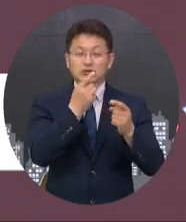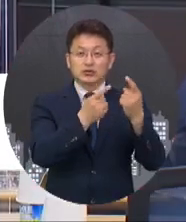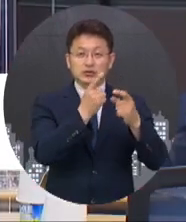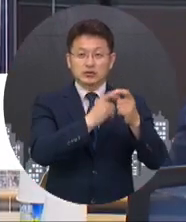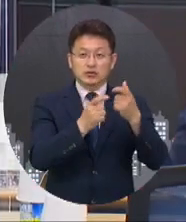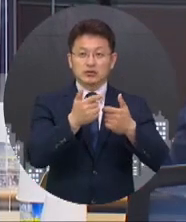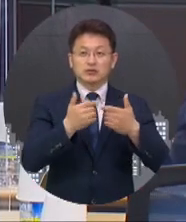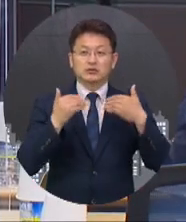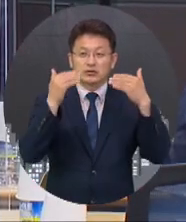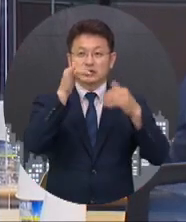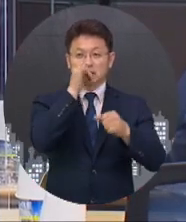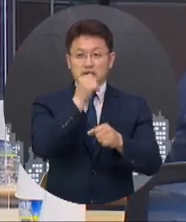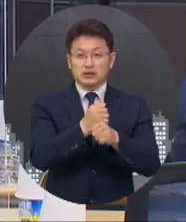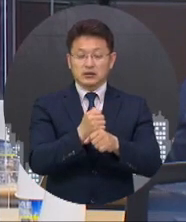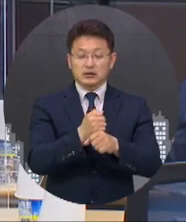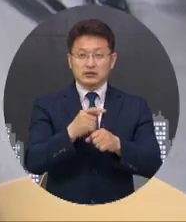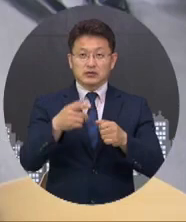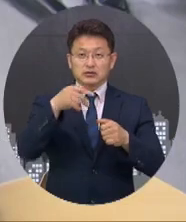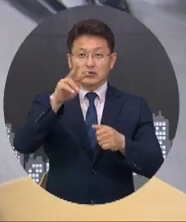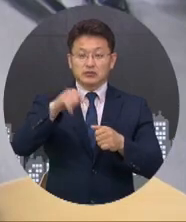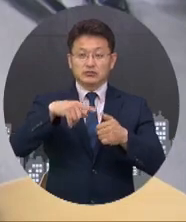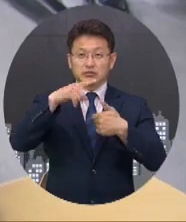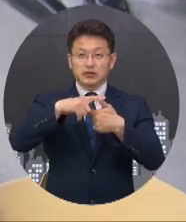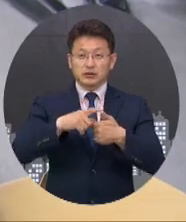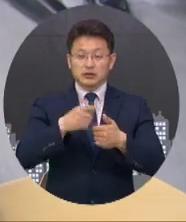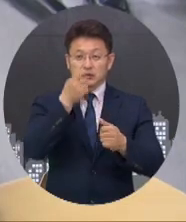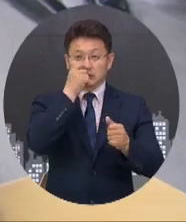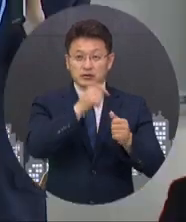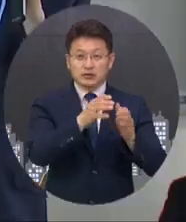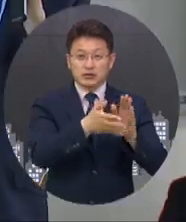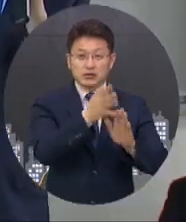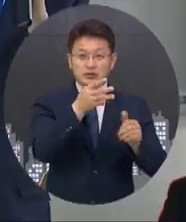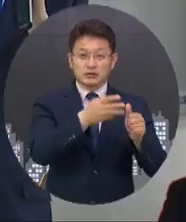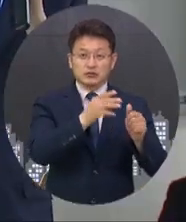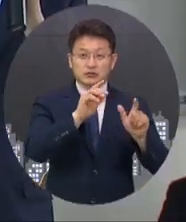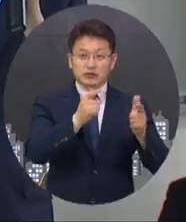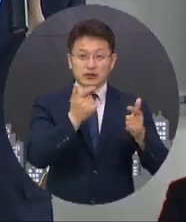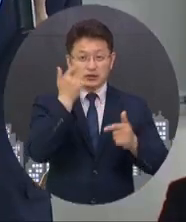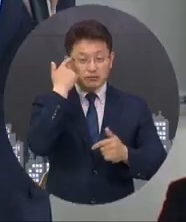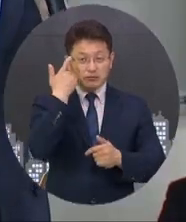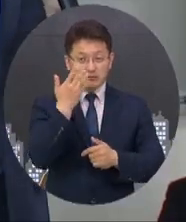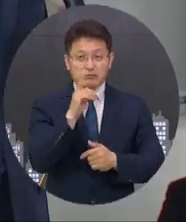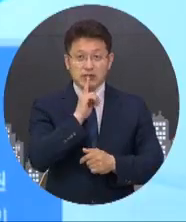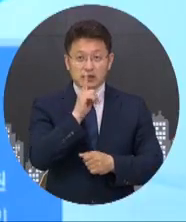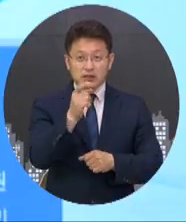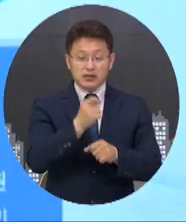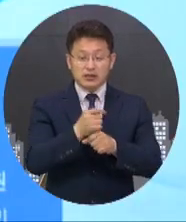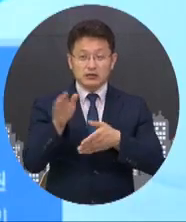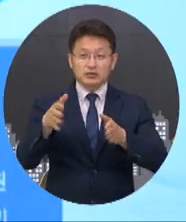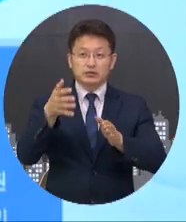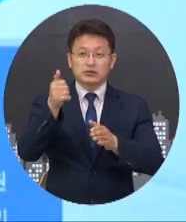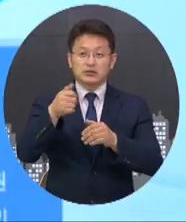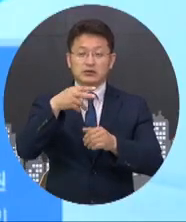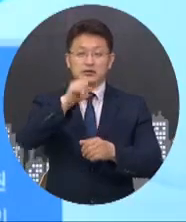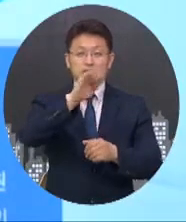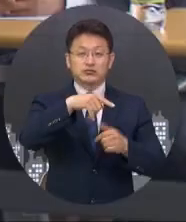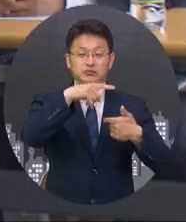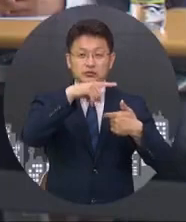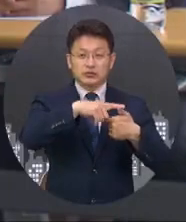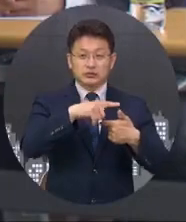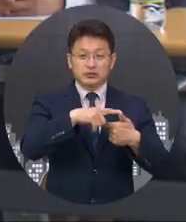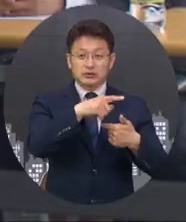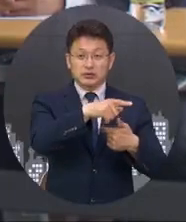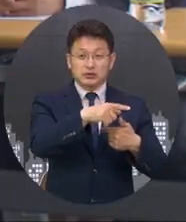않았습니까? 또 서부 경남 등 소외되는 시군이 있는 게 아니냐는 주장에 김 지사는 서부 경남